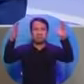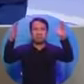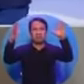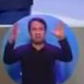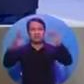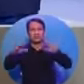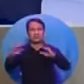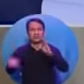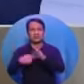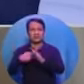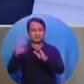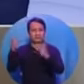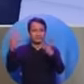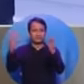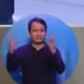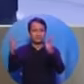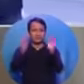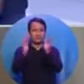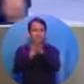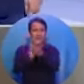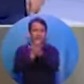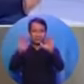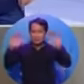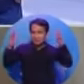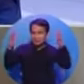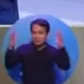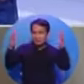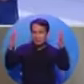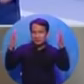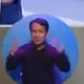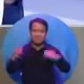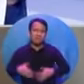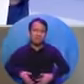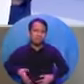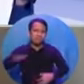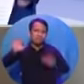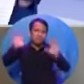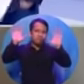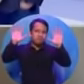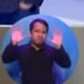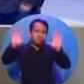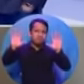Wow! One more time, palapakan natin, guys. Wow! Talaga naman!